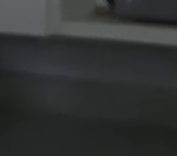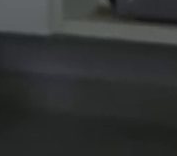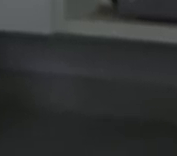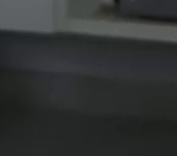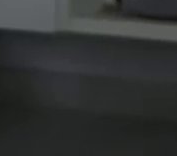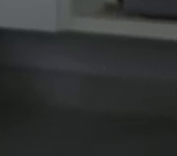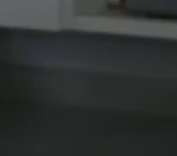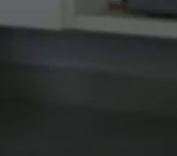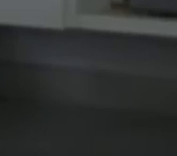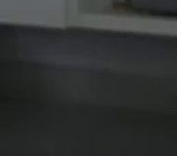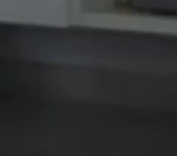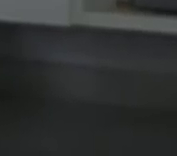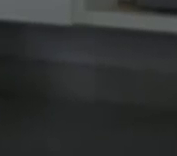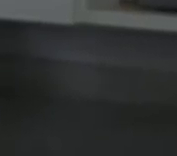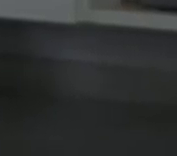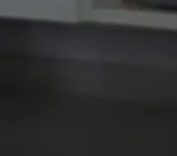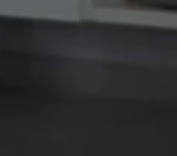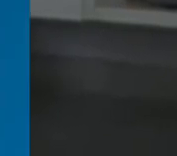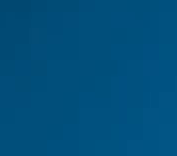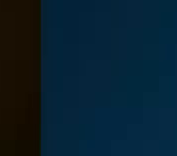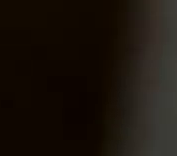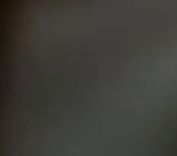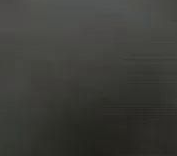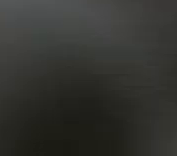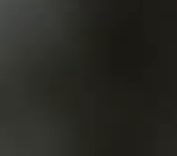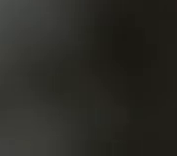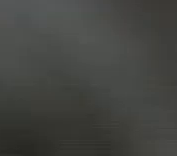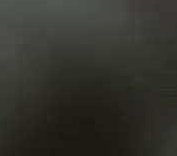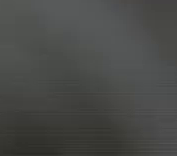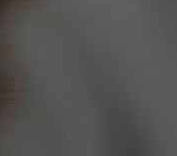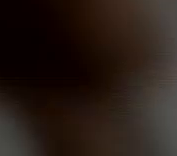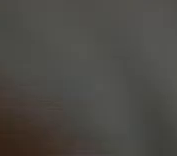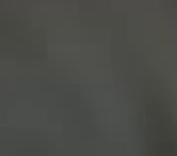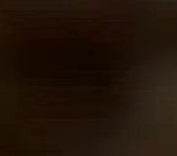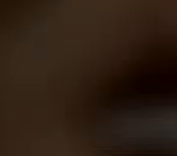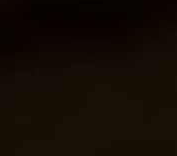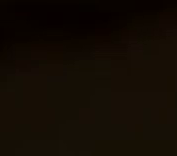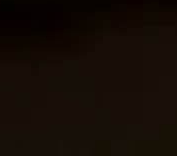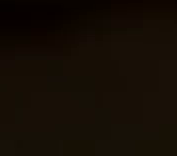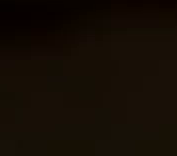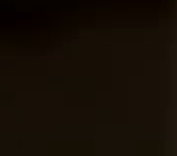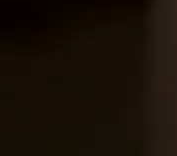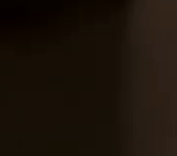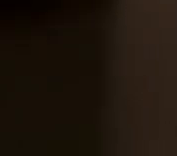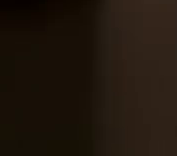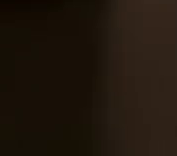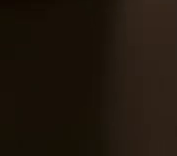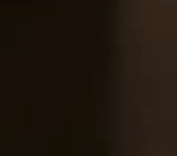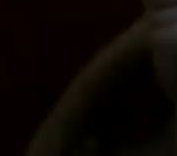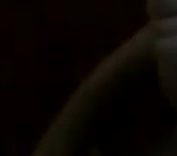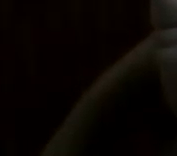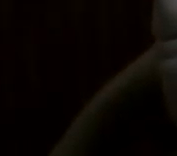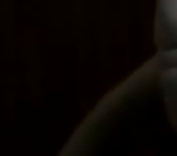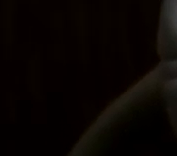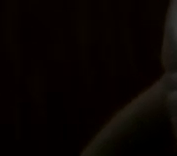שגם איתה יש עיכוב שפתי. סדרת הכתבות נלחמים על הילדים, הפרק הרביעי. את מבינה מה